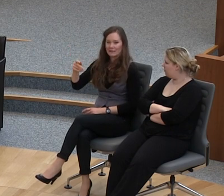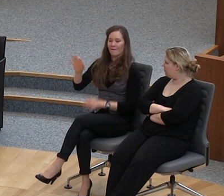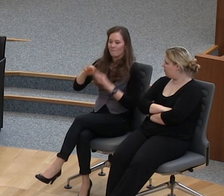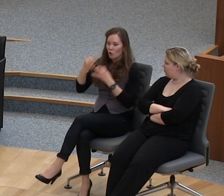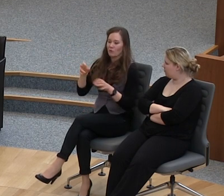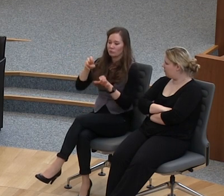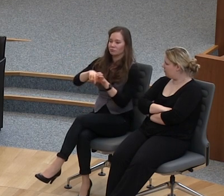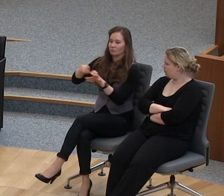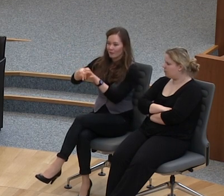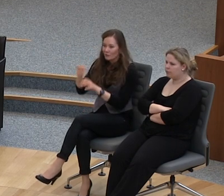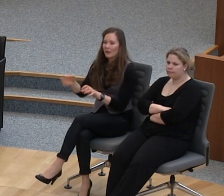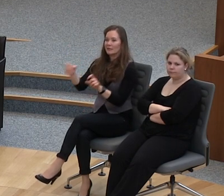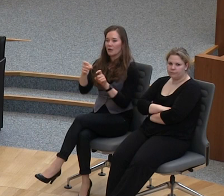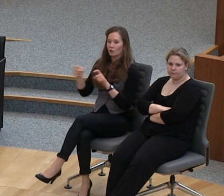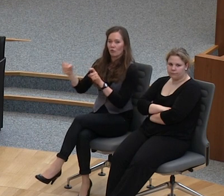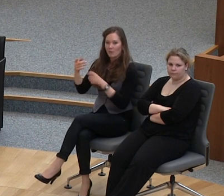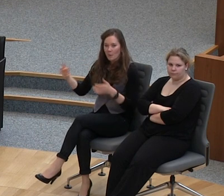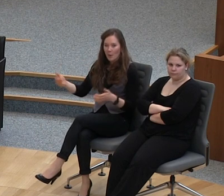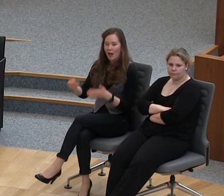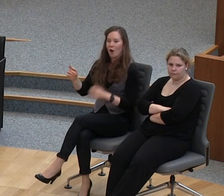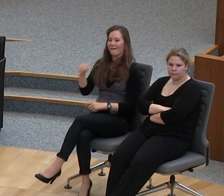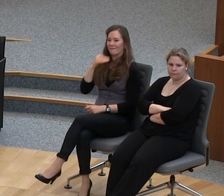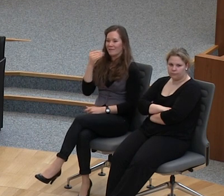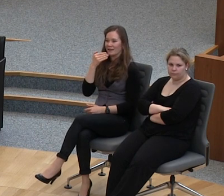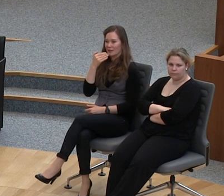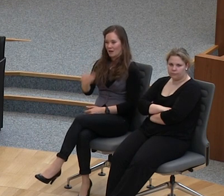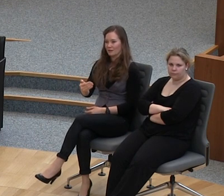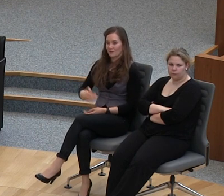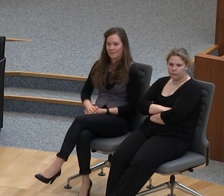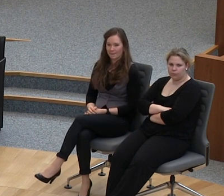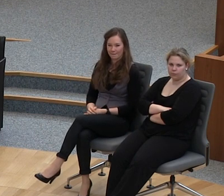bereichert haben, zur Diskussion angeregt haben. Auch Ihnen ganz herzlichen Dank.